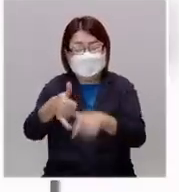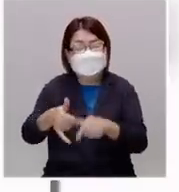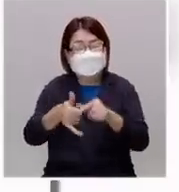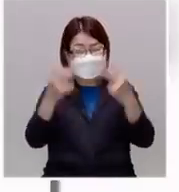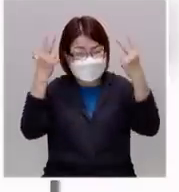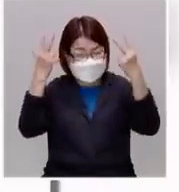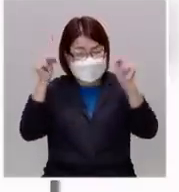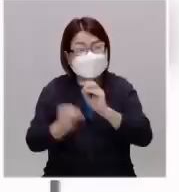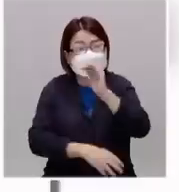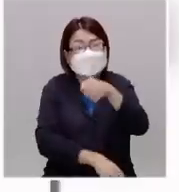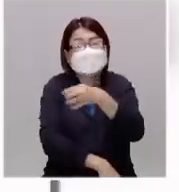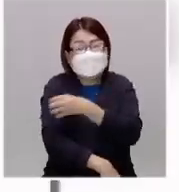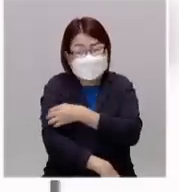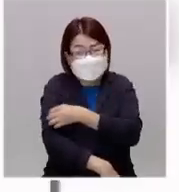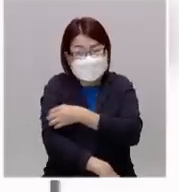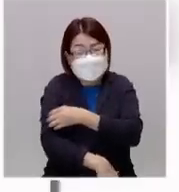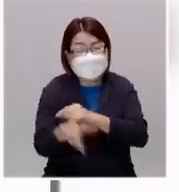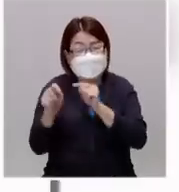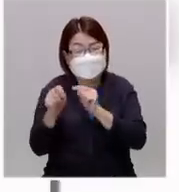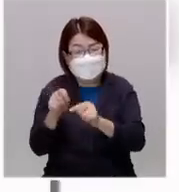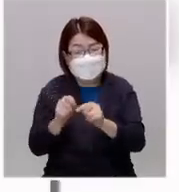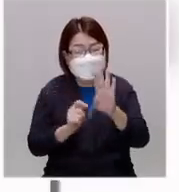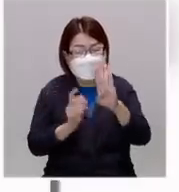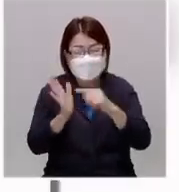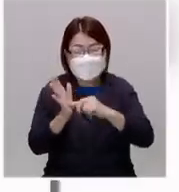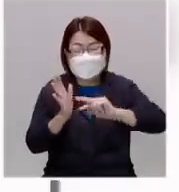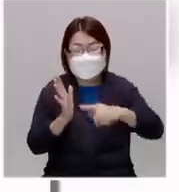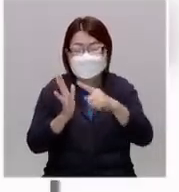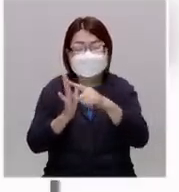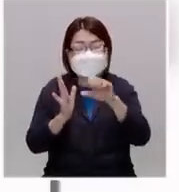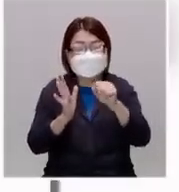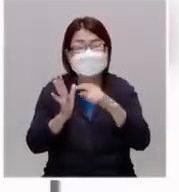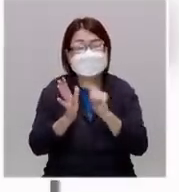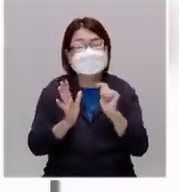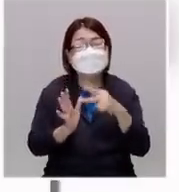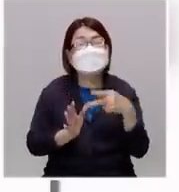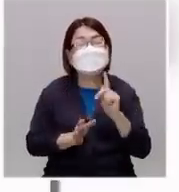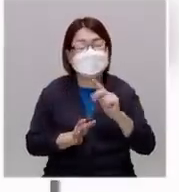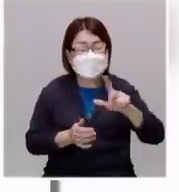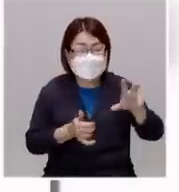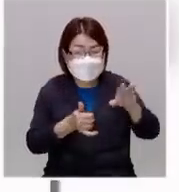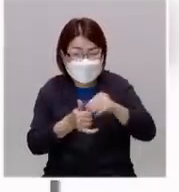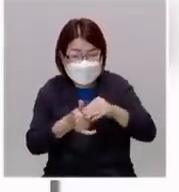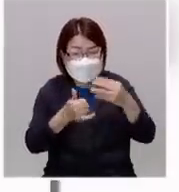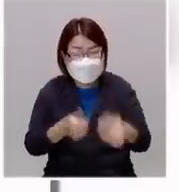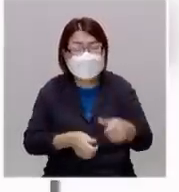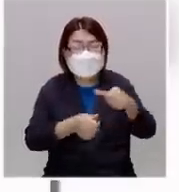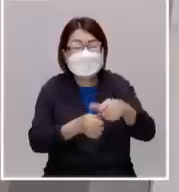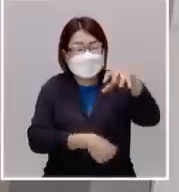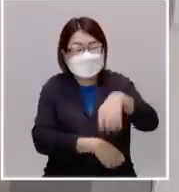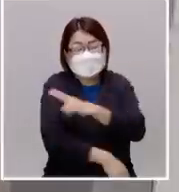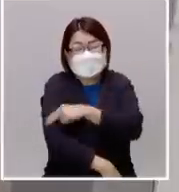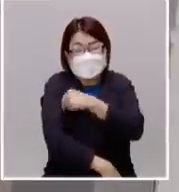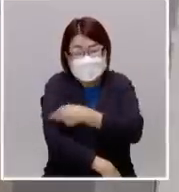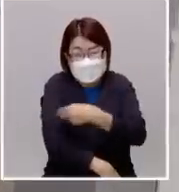ลตำบลบางเสาธงติดเชื้อโควิด-19 ขณะนี้เข้ารักษาตัวที่โรงพยาบาลในย่านอำเภอบางพลีดังนั้นเพื่อเพิ่มมาต